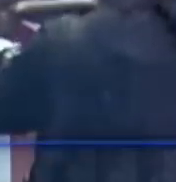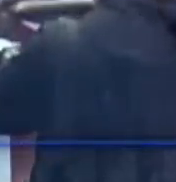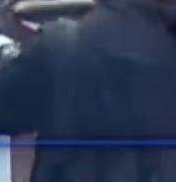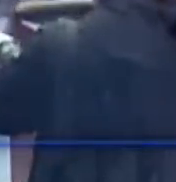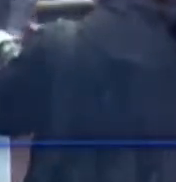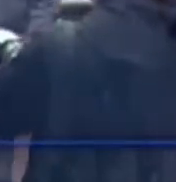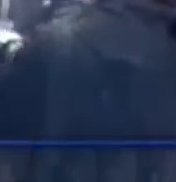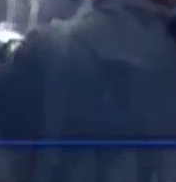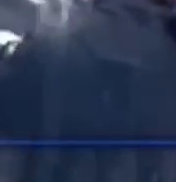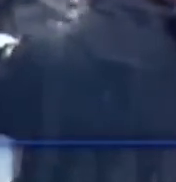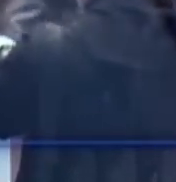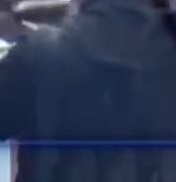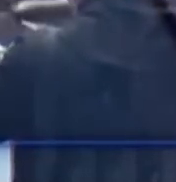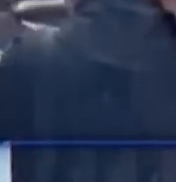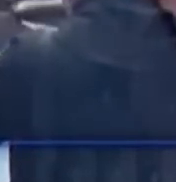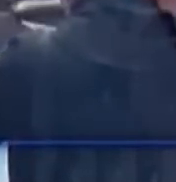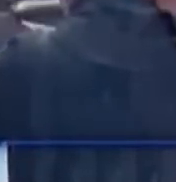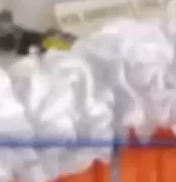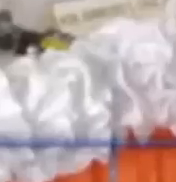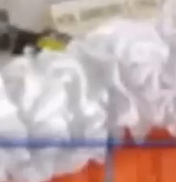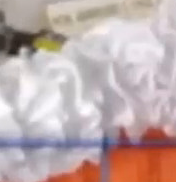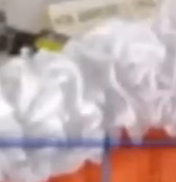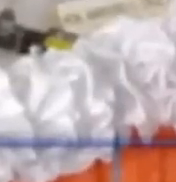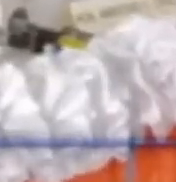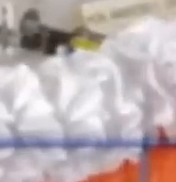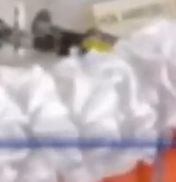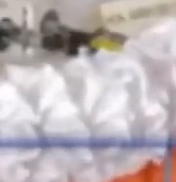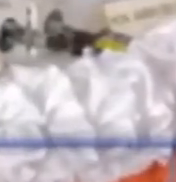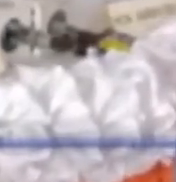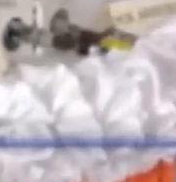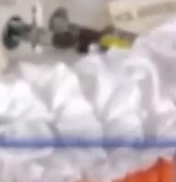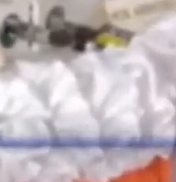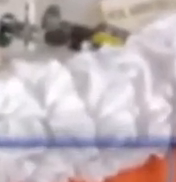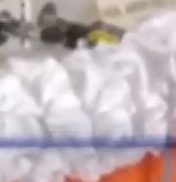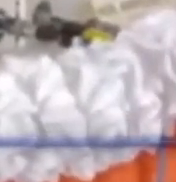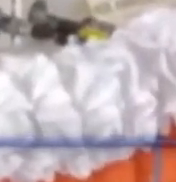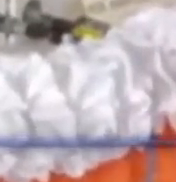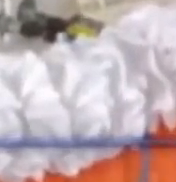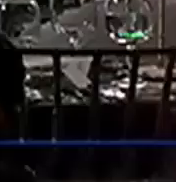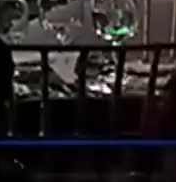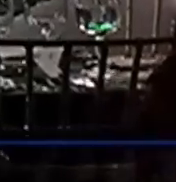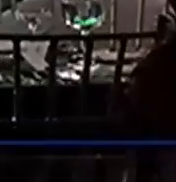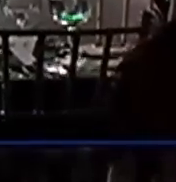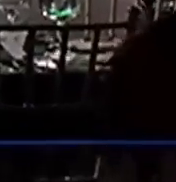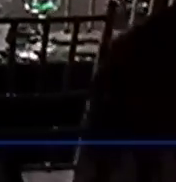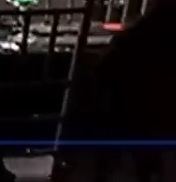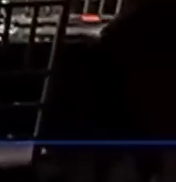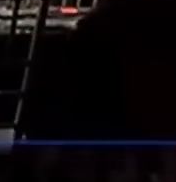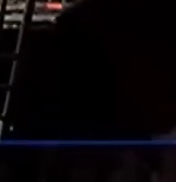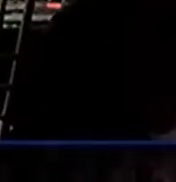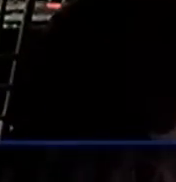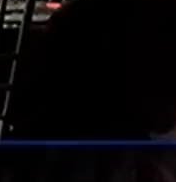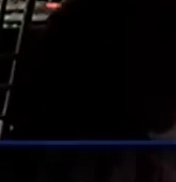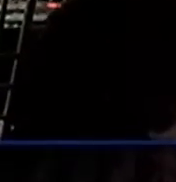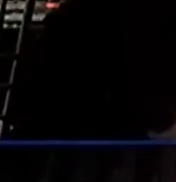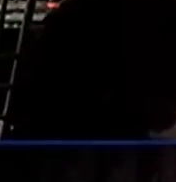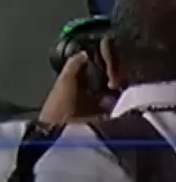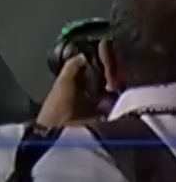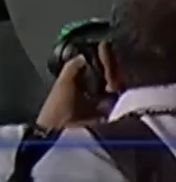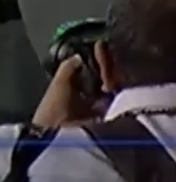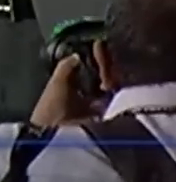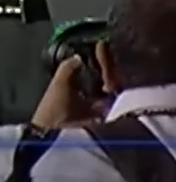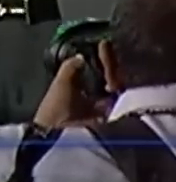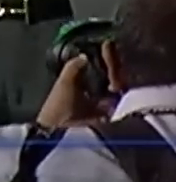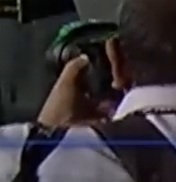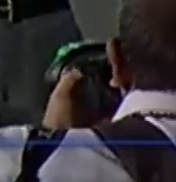Ilang senador, kabilang na si Senator Amy Marcos, diskumpiyado pa rin sa anilay minadali at pinilit maipasang Maharlika Investment